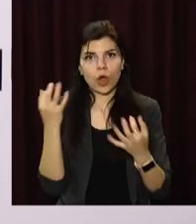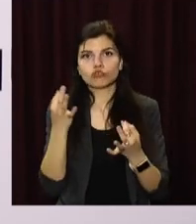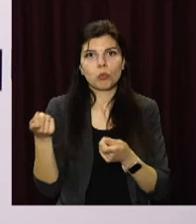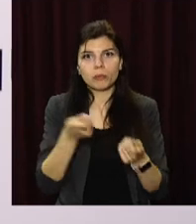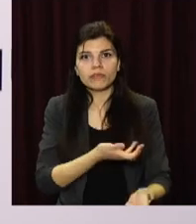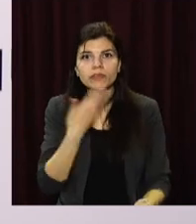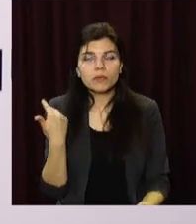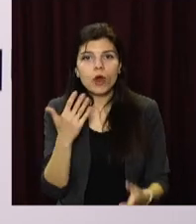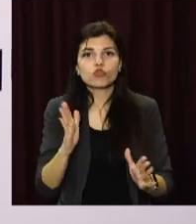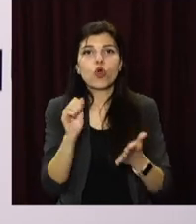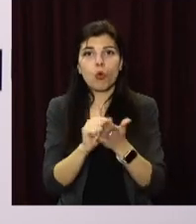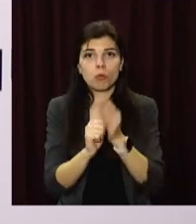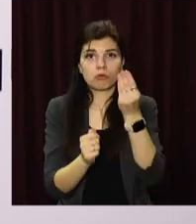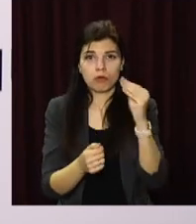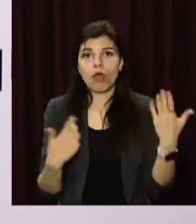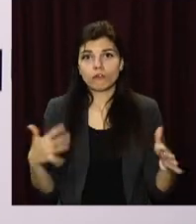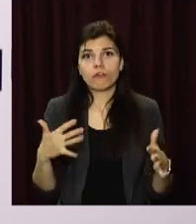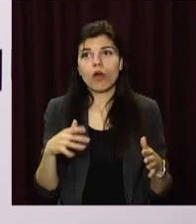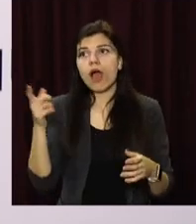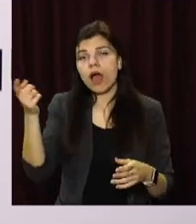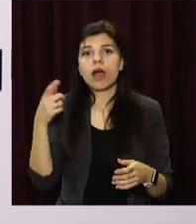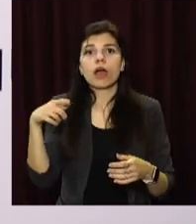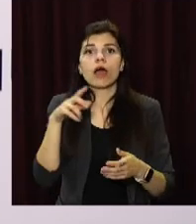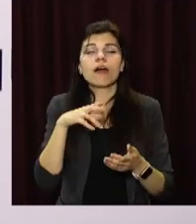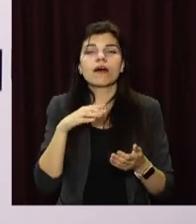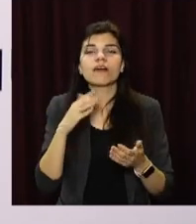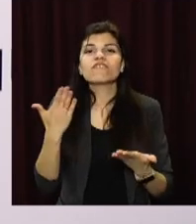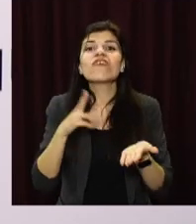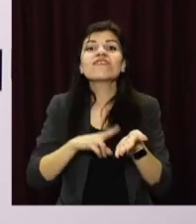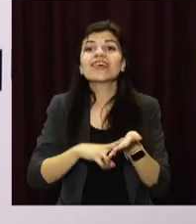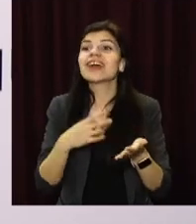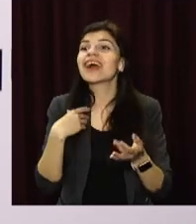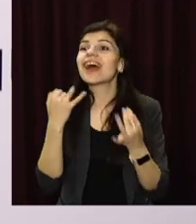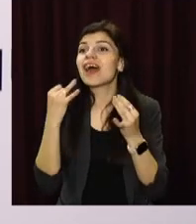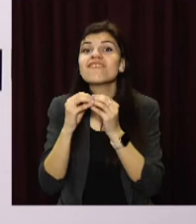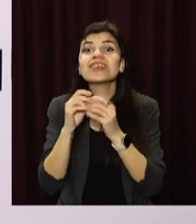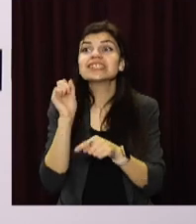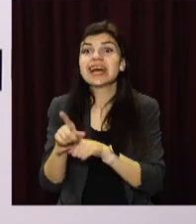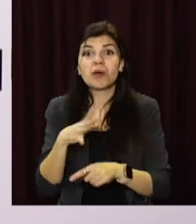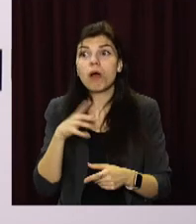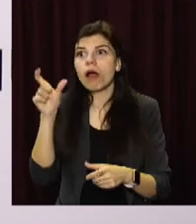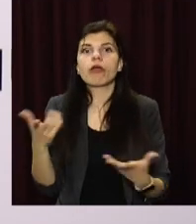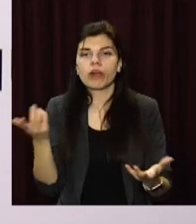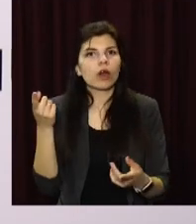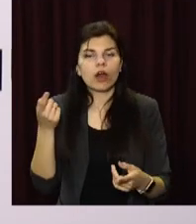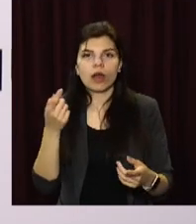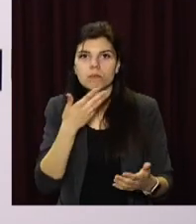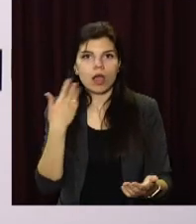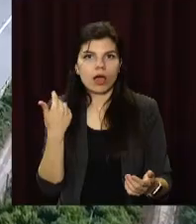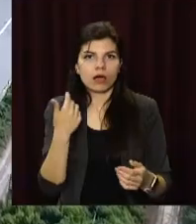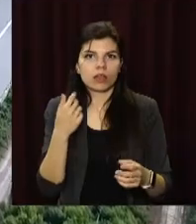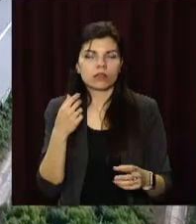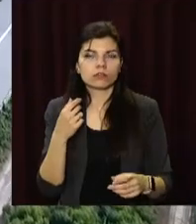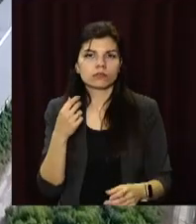привезли, тільки документи, потім ті фірми нема. От почнемо з цього, це найперше – недобросовісні